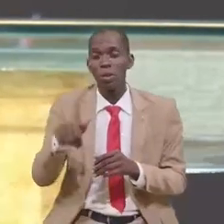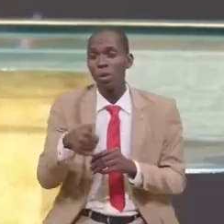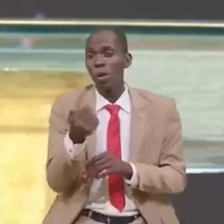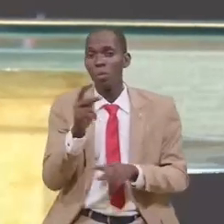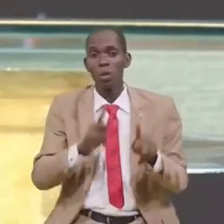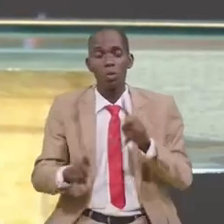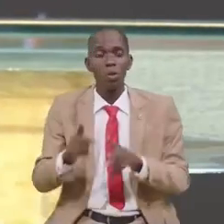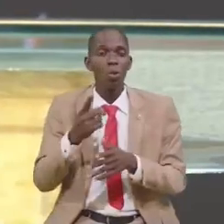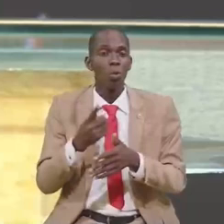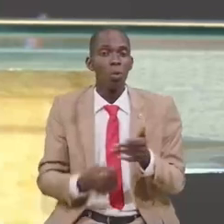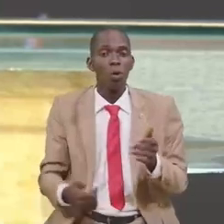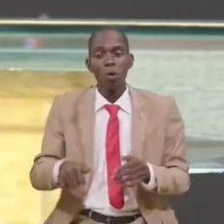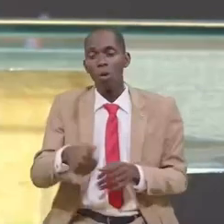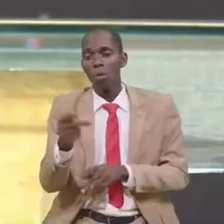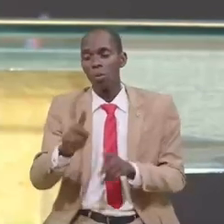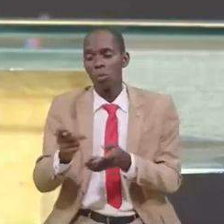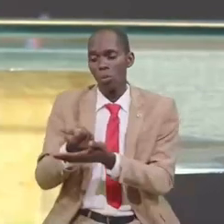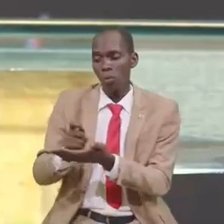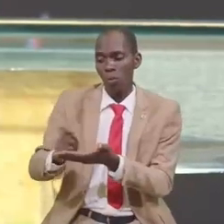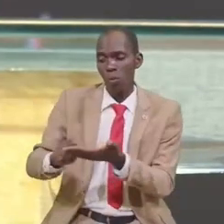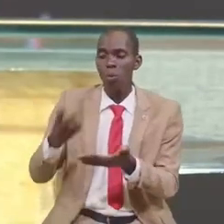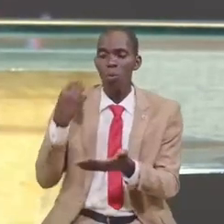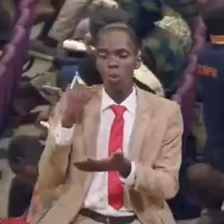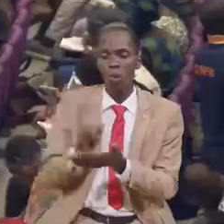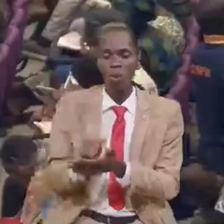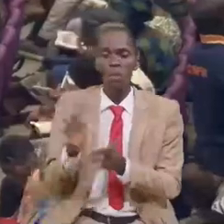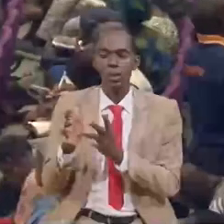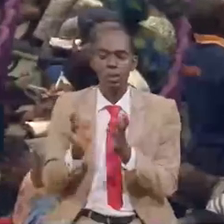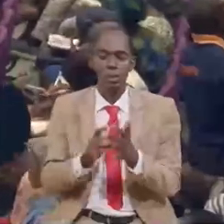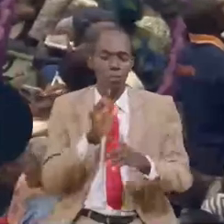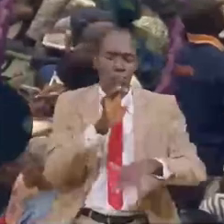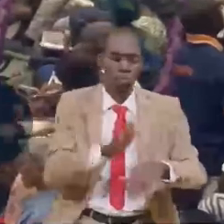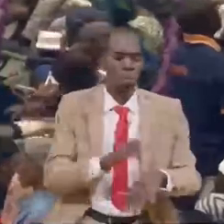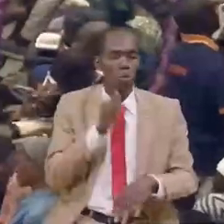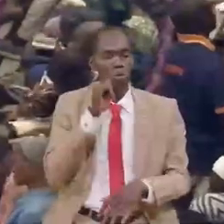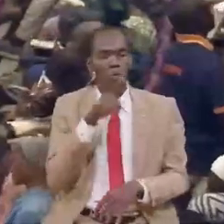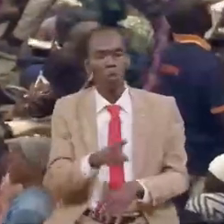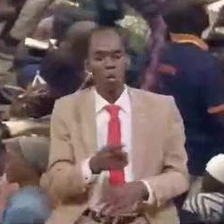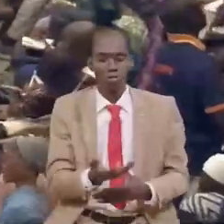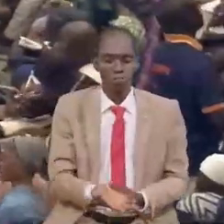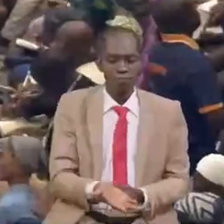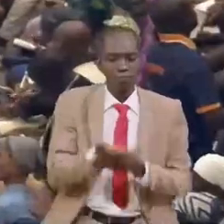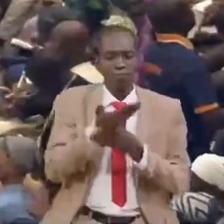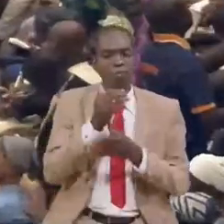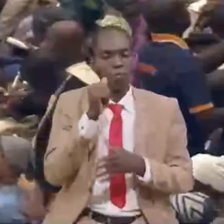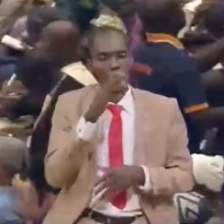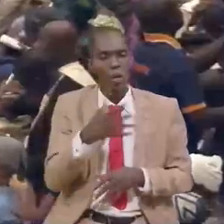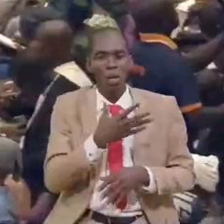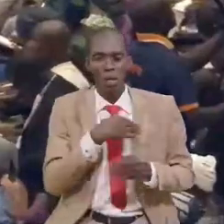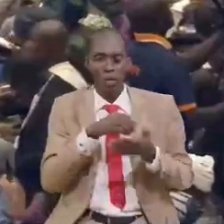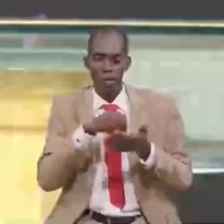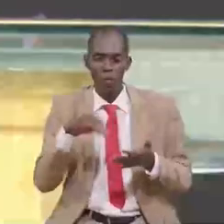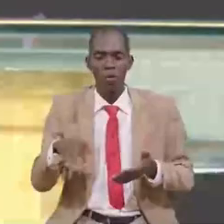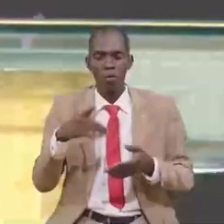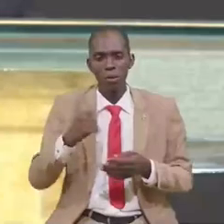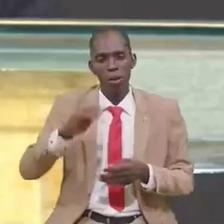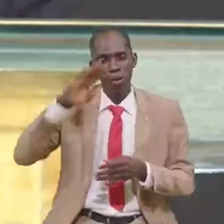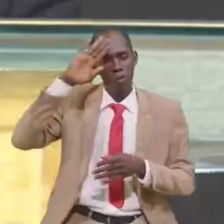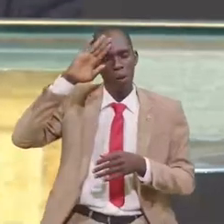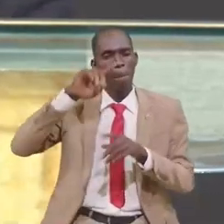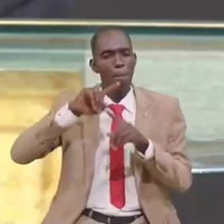que les autres ont enregistré, ont écrit, il a touché, il a levé. Mais